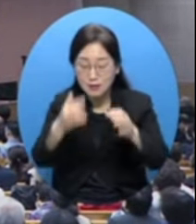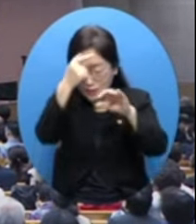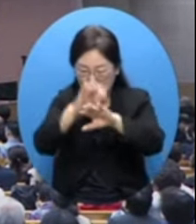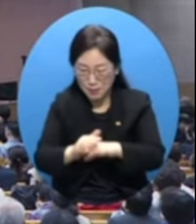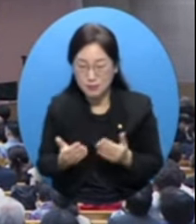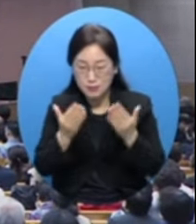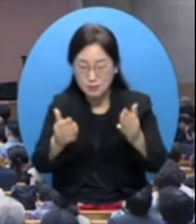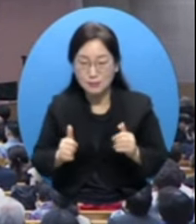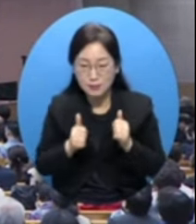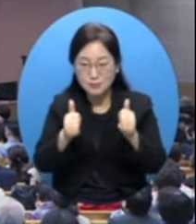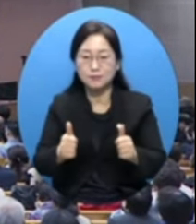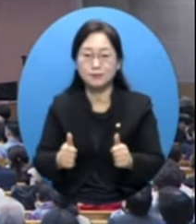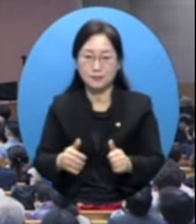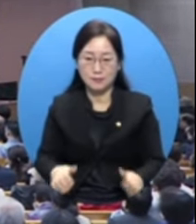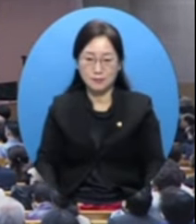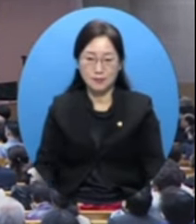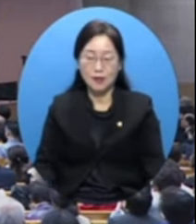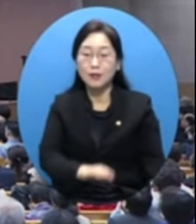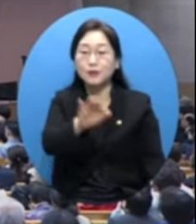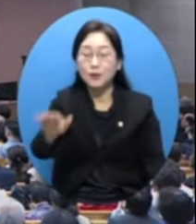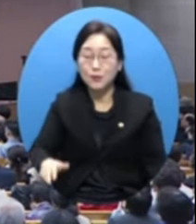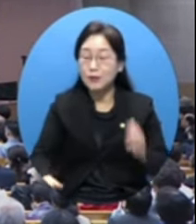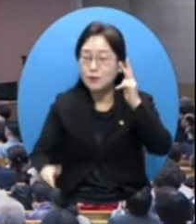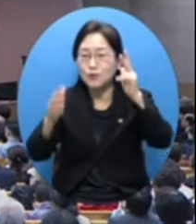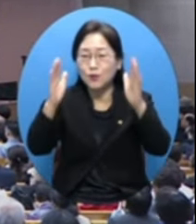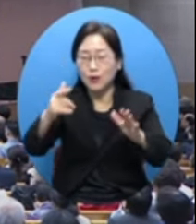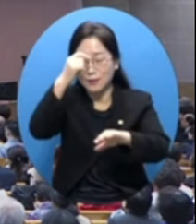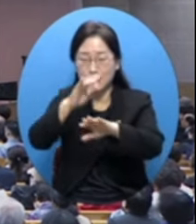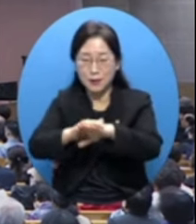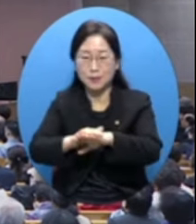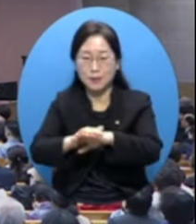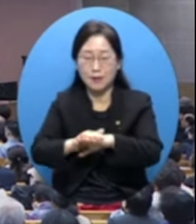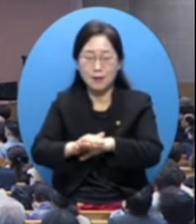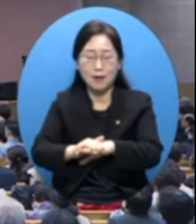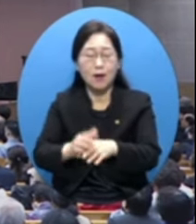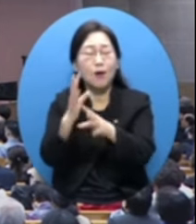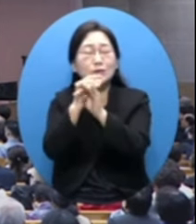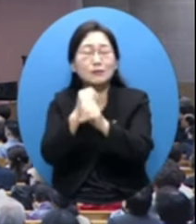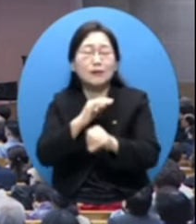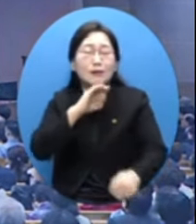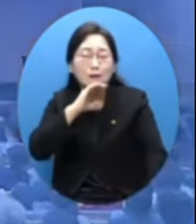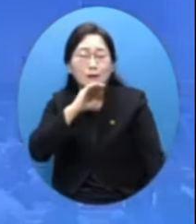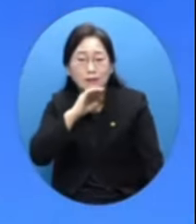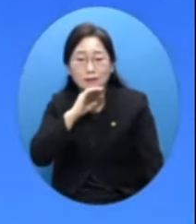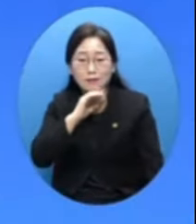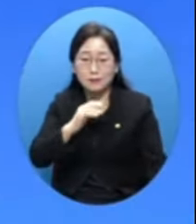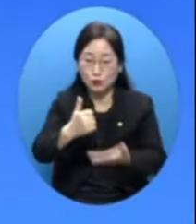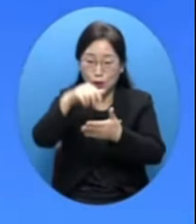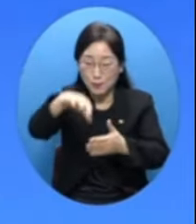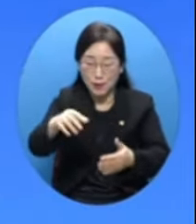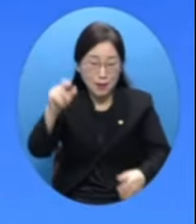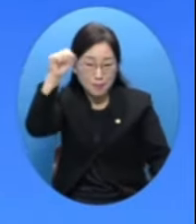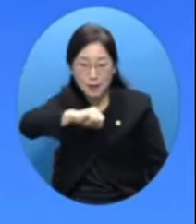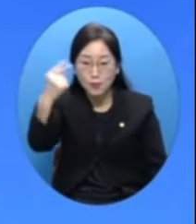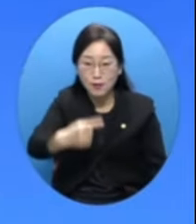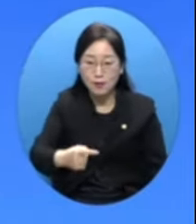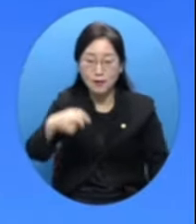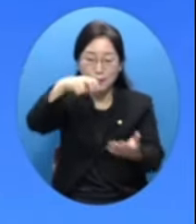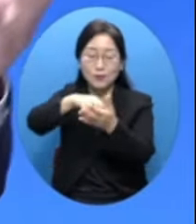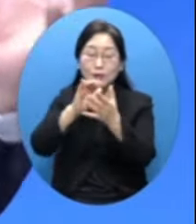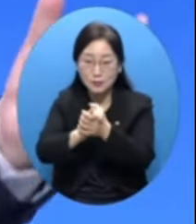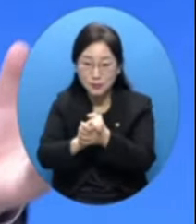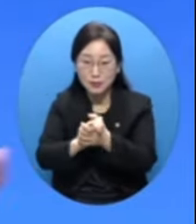힘쓰는 자들인 것입니다. 그러므로 여러분 일주일 내내 예배드리는 그 시간을 손꼽아 기다리면서 주님 앞에 일찍이 나와 엎드려